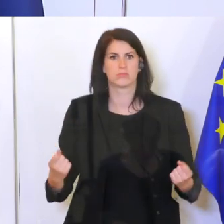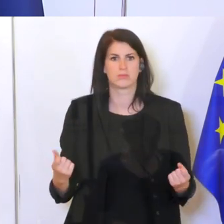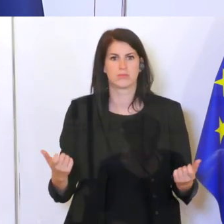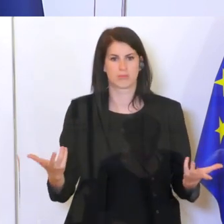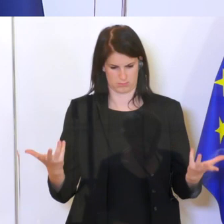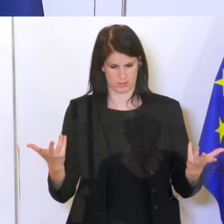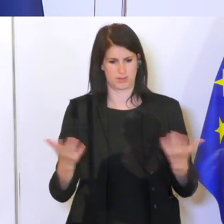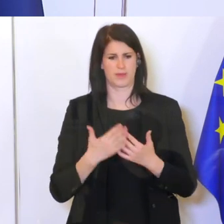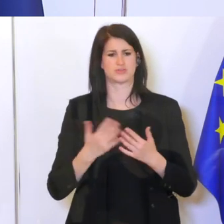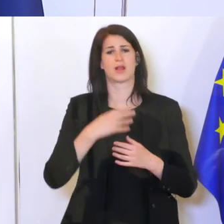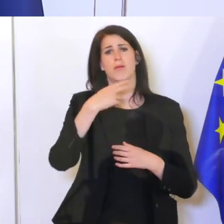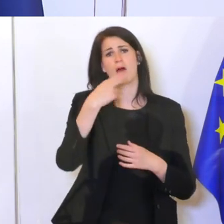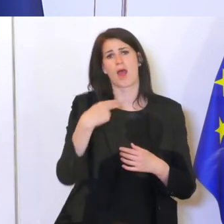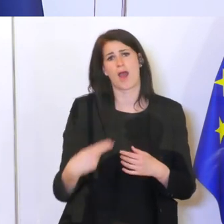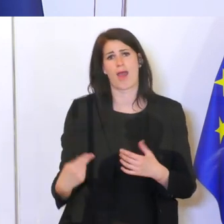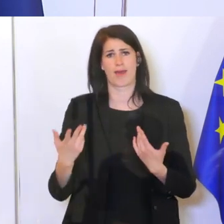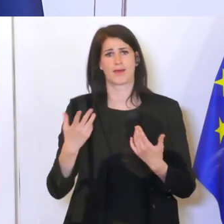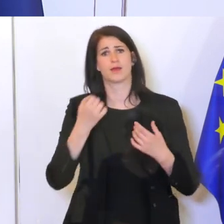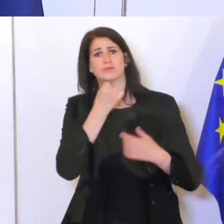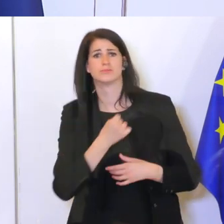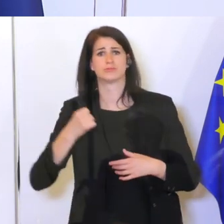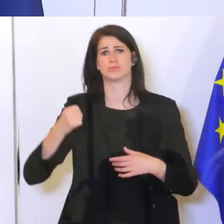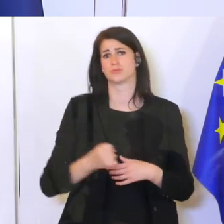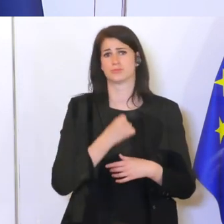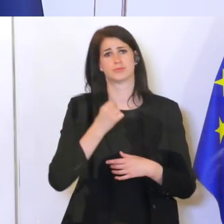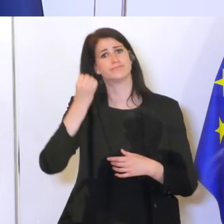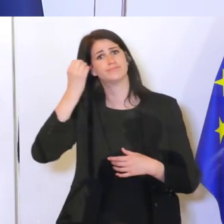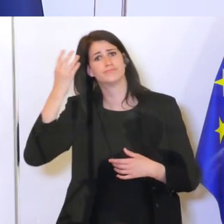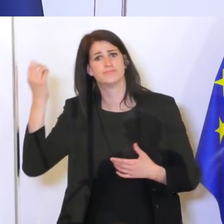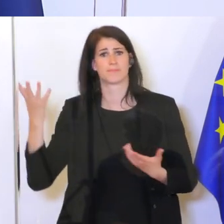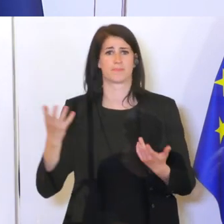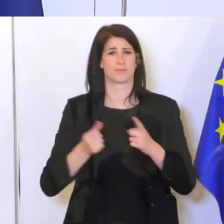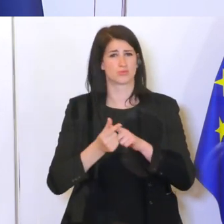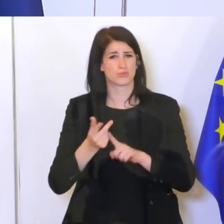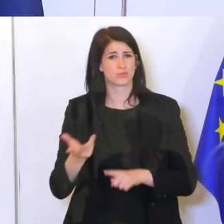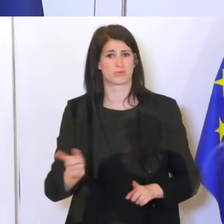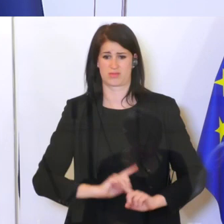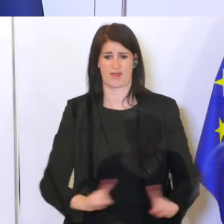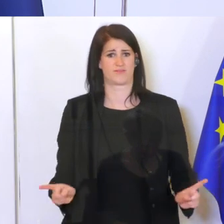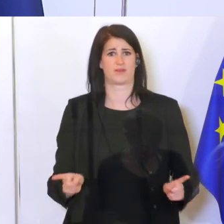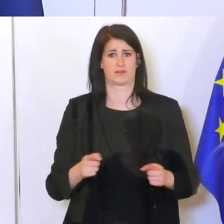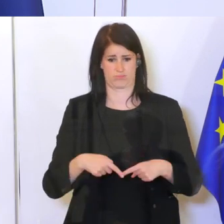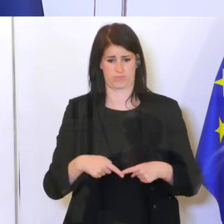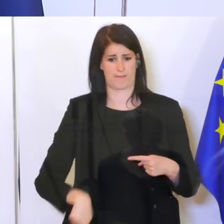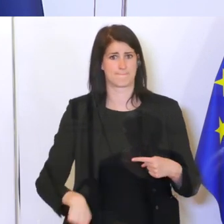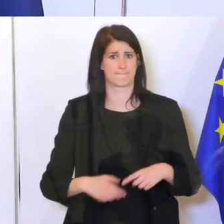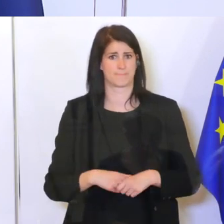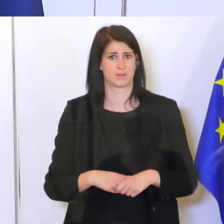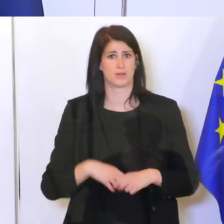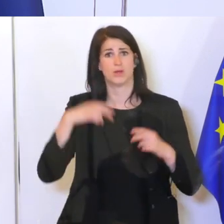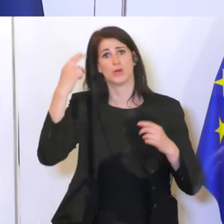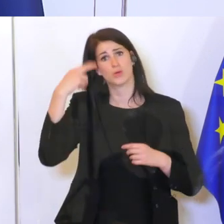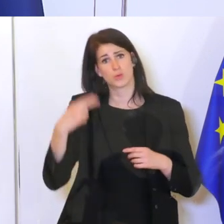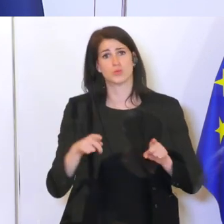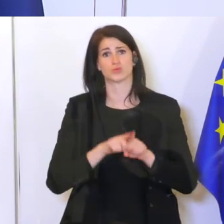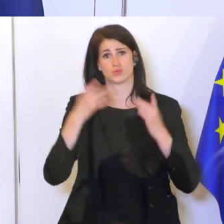Autorentätigkeit, der Malerei, dem Songschreiben, dem Komponieren, wo auch immer. Kunst und Kultur sind wichtige Säulen